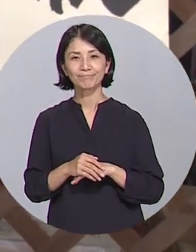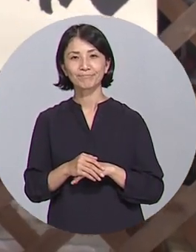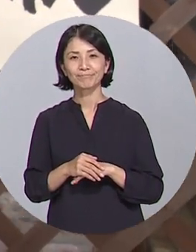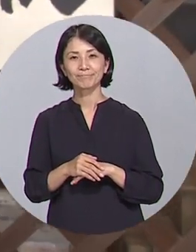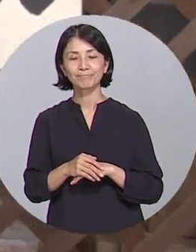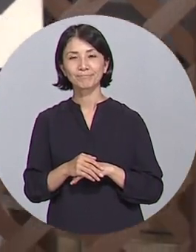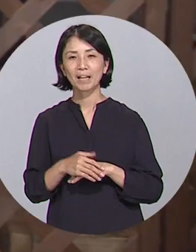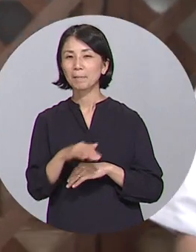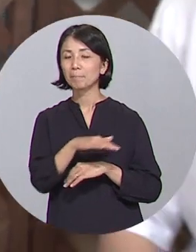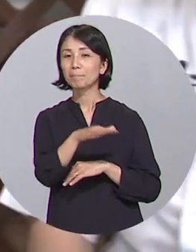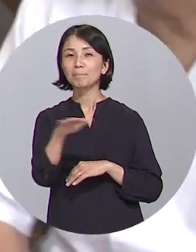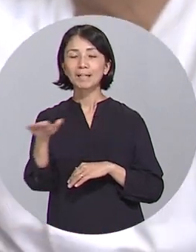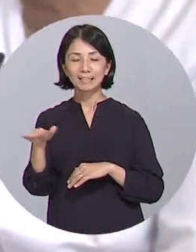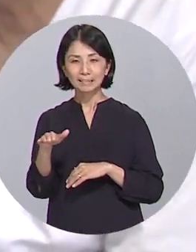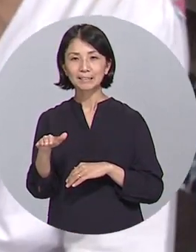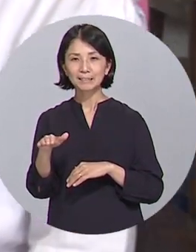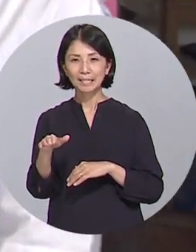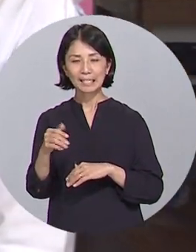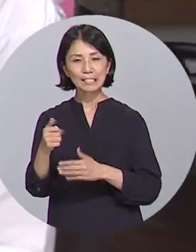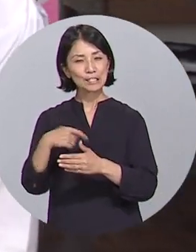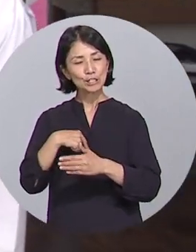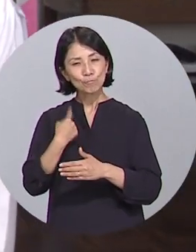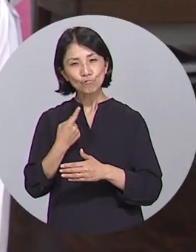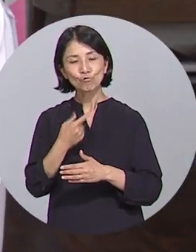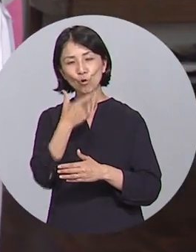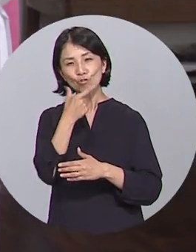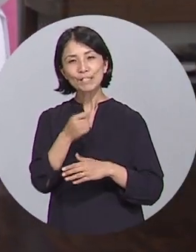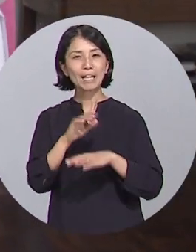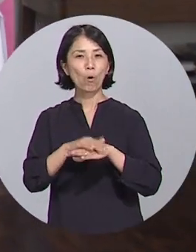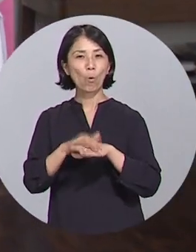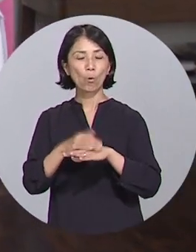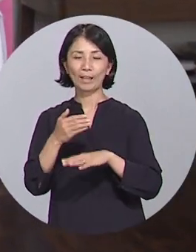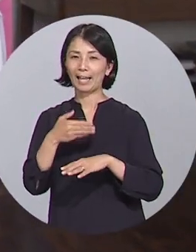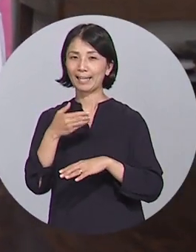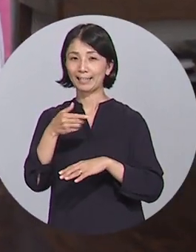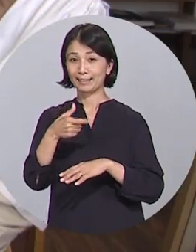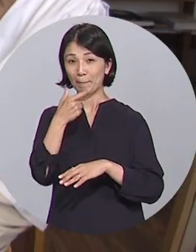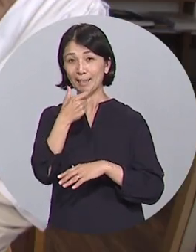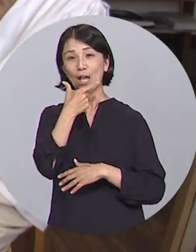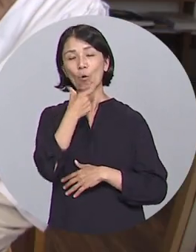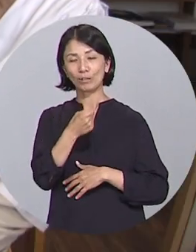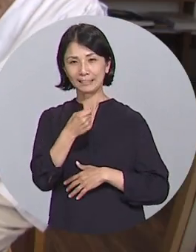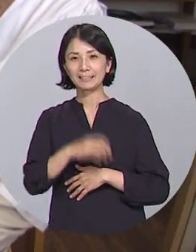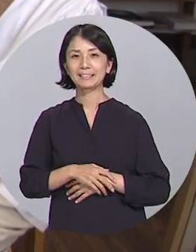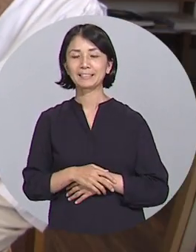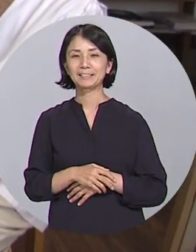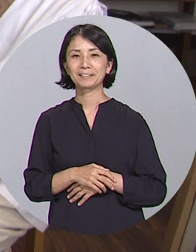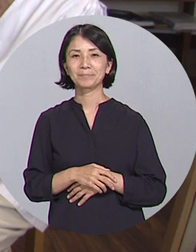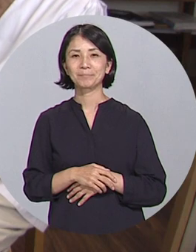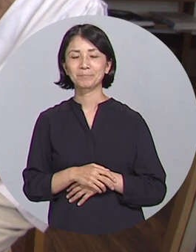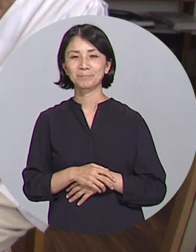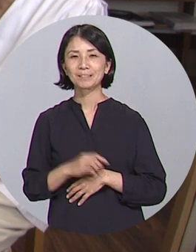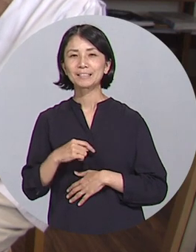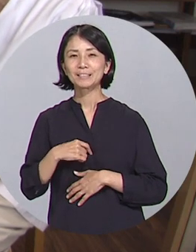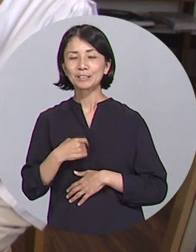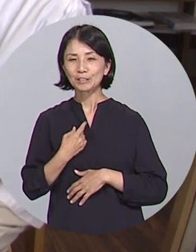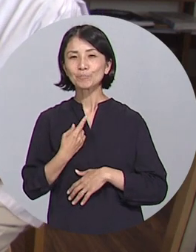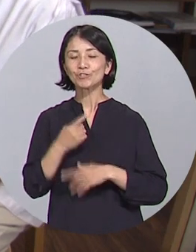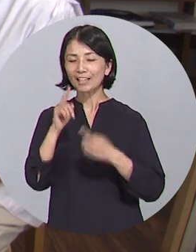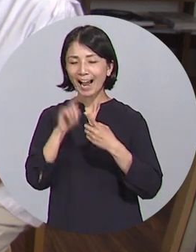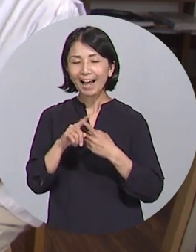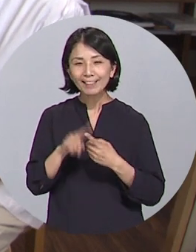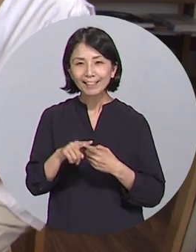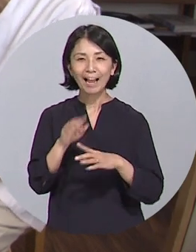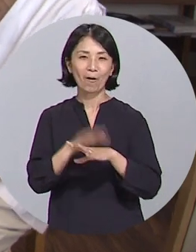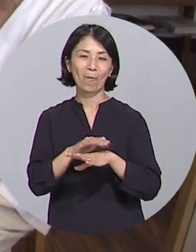ですね、いろんなバリエーションでお客さんの好みで召し上がっていただければと思いますよね、うん、あのどれがいいかは自分で合った食べ